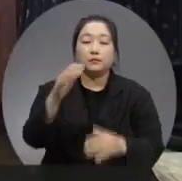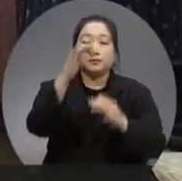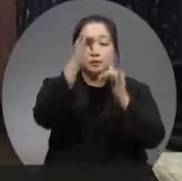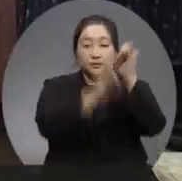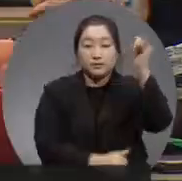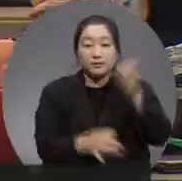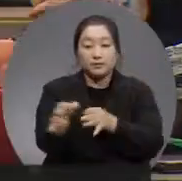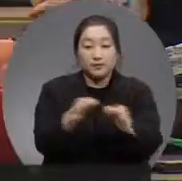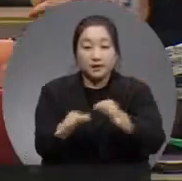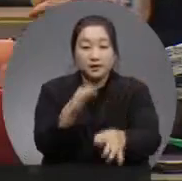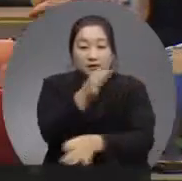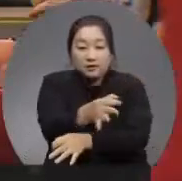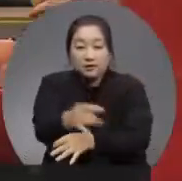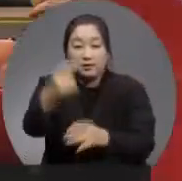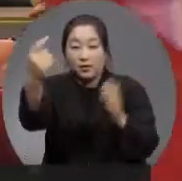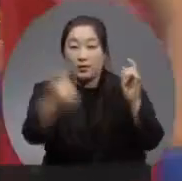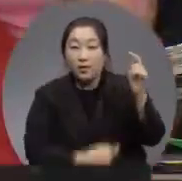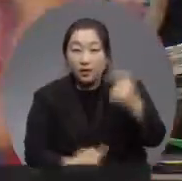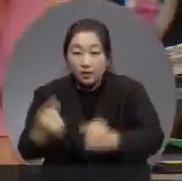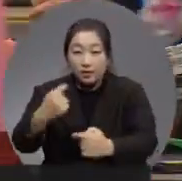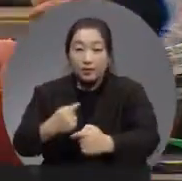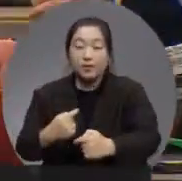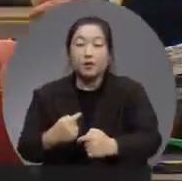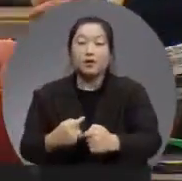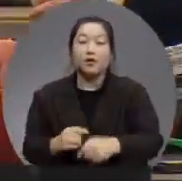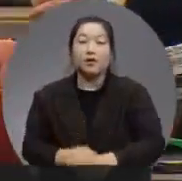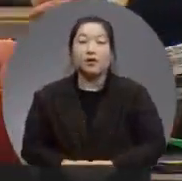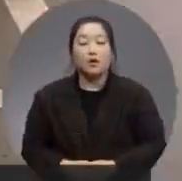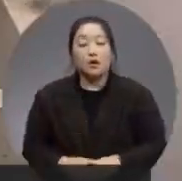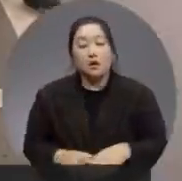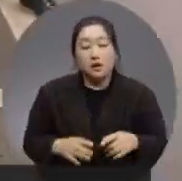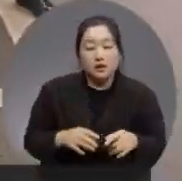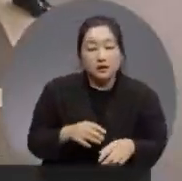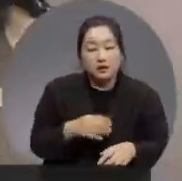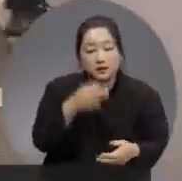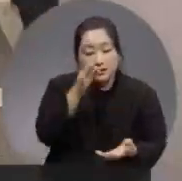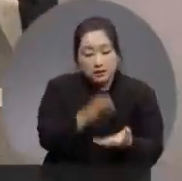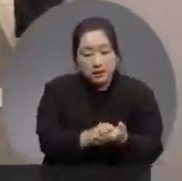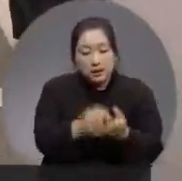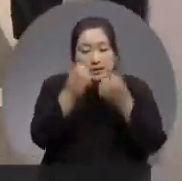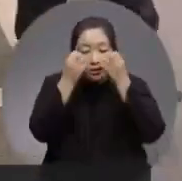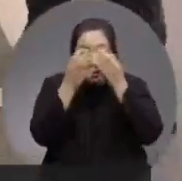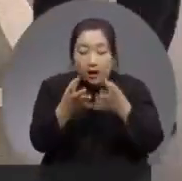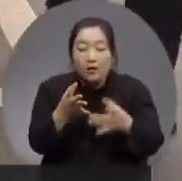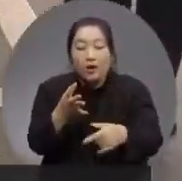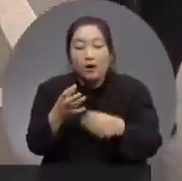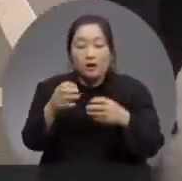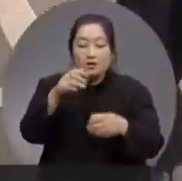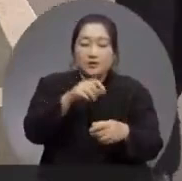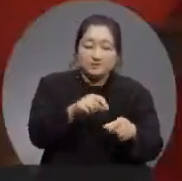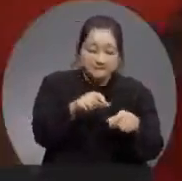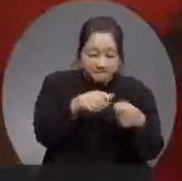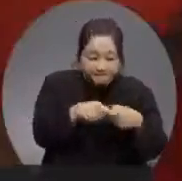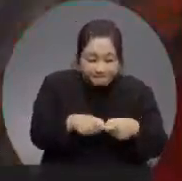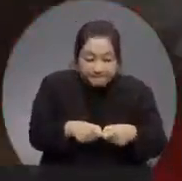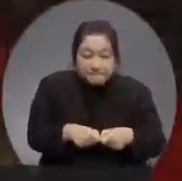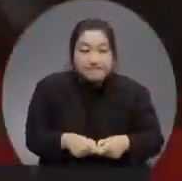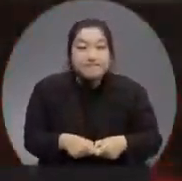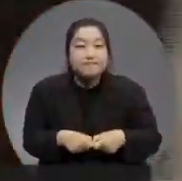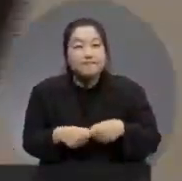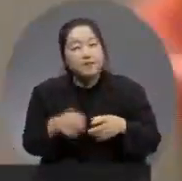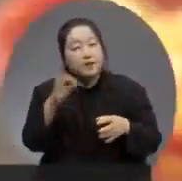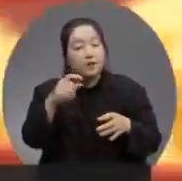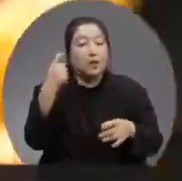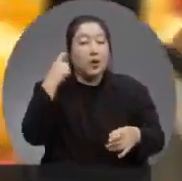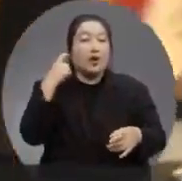전통시장에서 장을 보러 나온 사람들. 더 싸고 싱싱한 물건을 고르기 위해 꼼꼼하게 따져보지만 가격을 듣고는